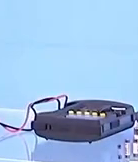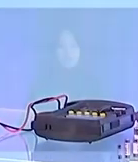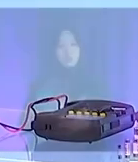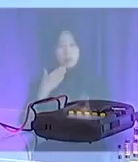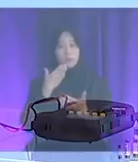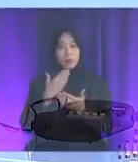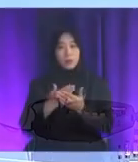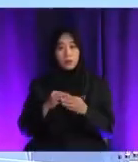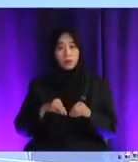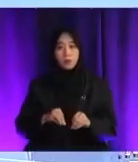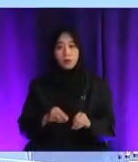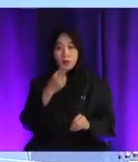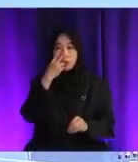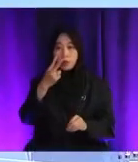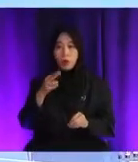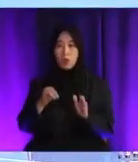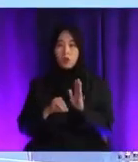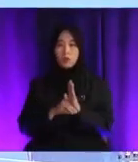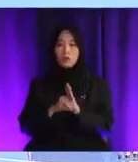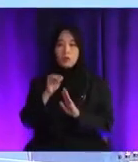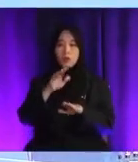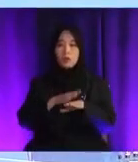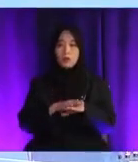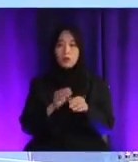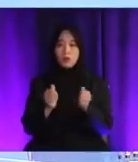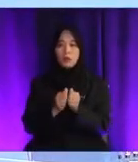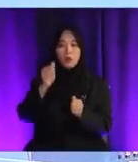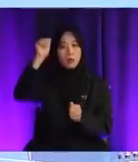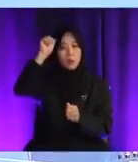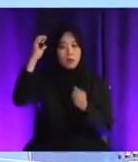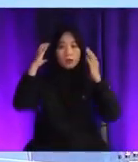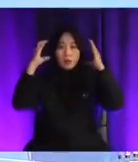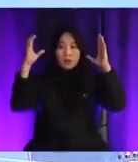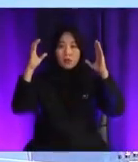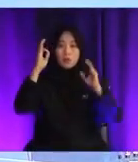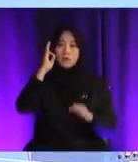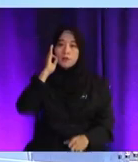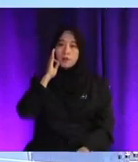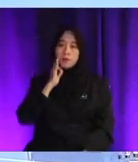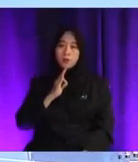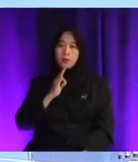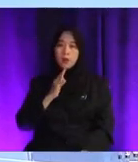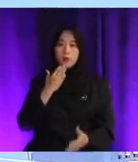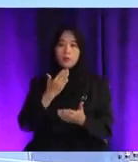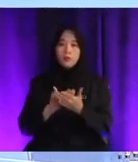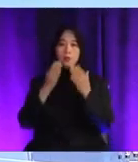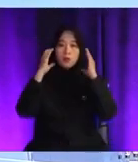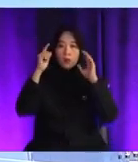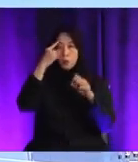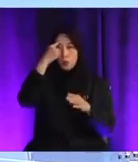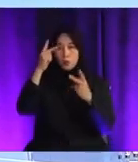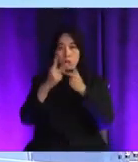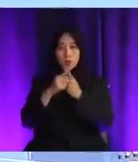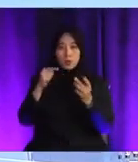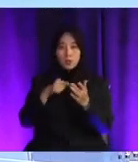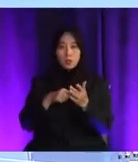Baik, masih lagi menyaksikan Menengah Atas bersama dengan saya, Akmal Nazri, dan juga cikgu kita, Cikgu Faridah. Baik, cikgu, untuk kali ini, cikgu